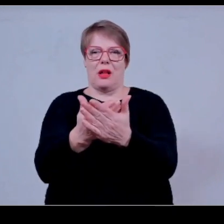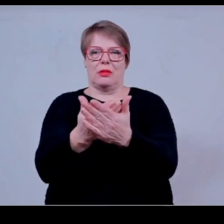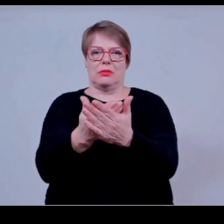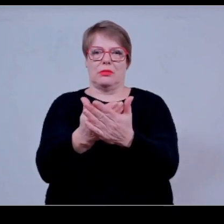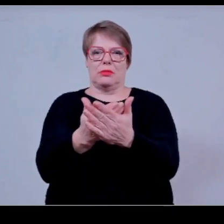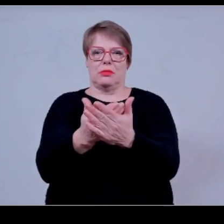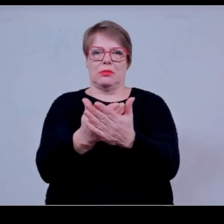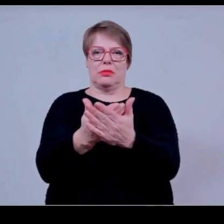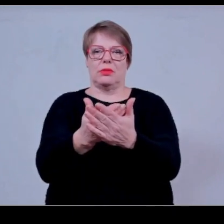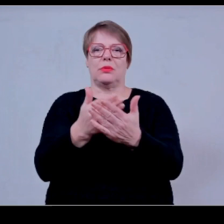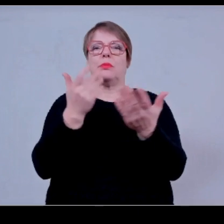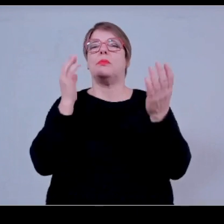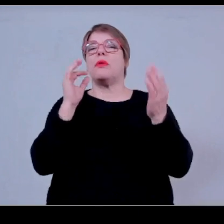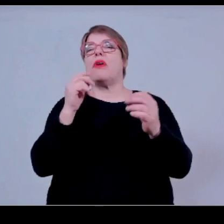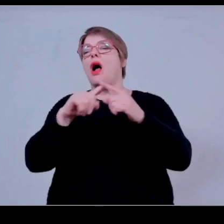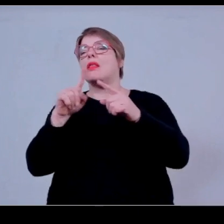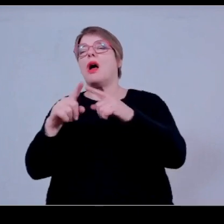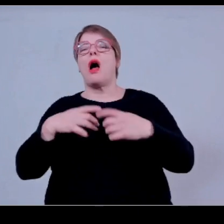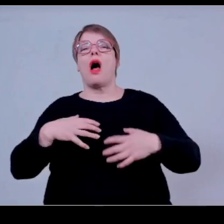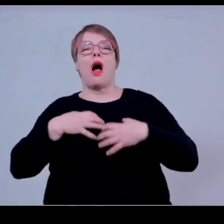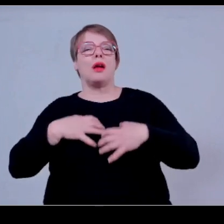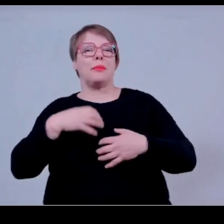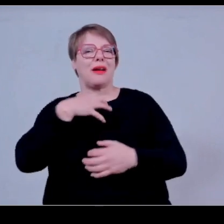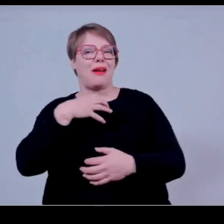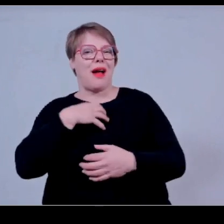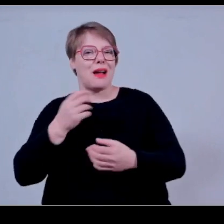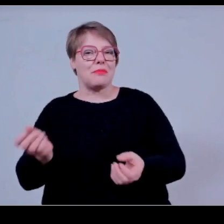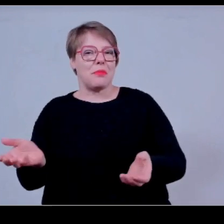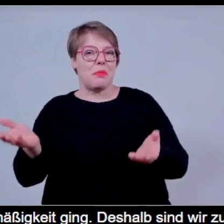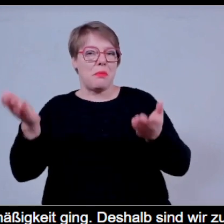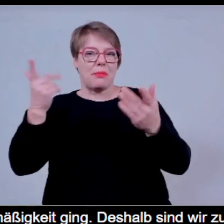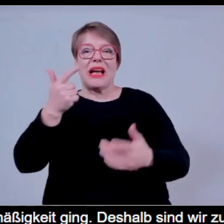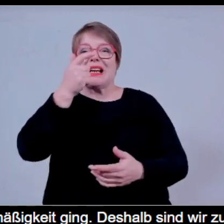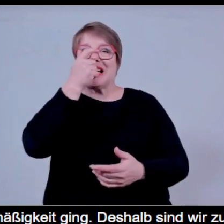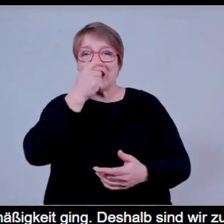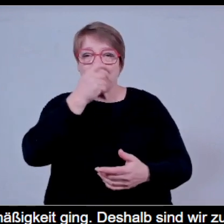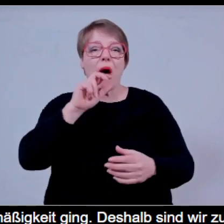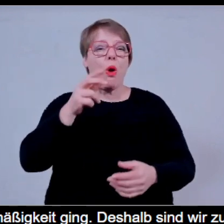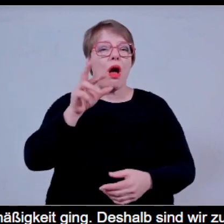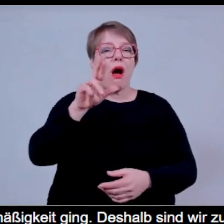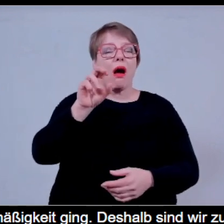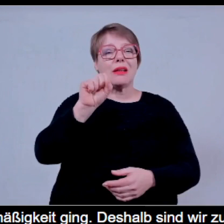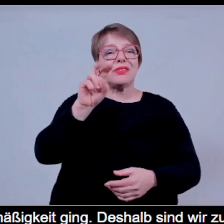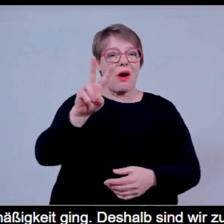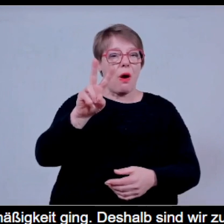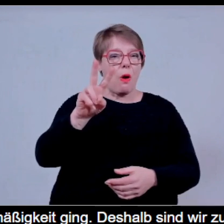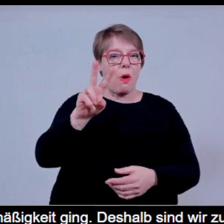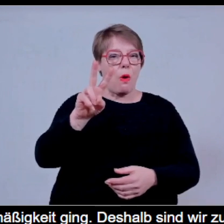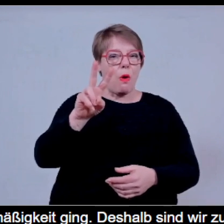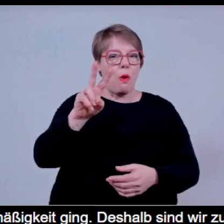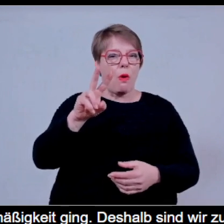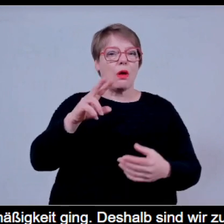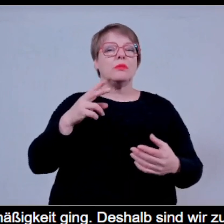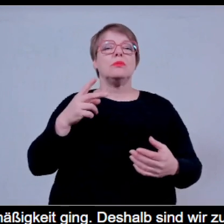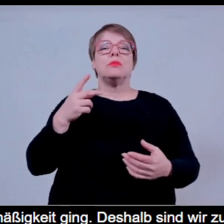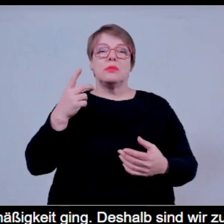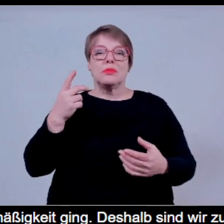hilft die im Bereich, wo ich reingehen muss, weil ich auch den ÖPNV zum Beispiel benutzen muss und mich freiwillig bei anderen Dingen entscheide. Aber da gibt